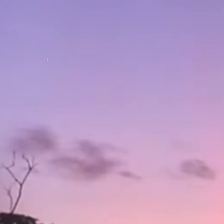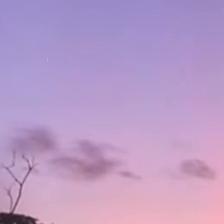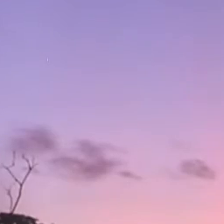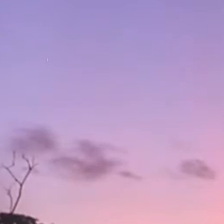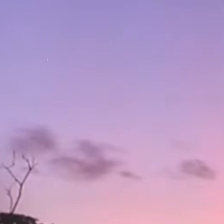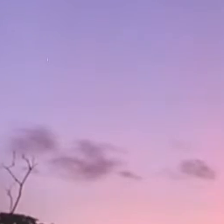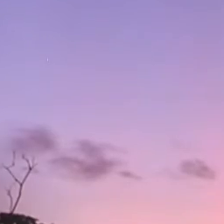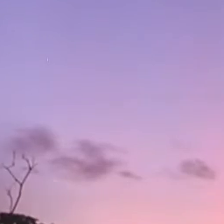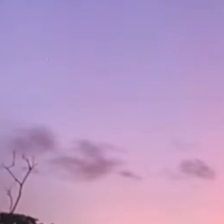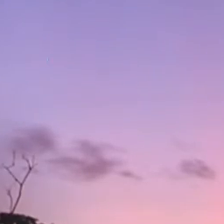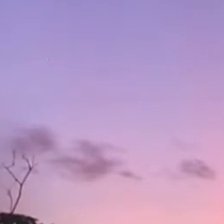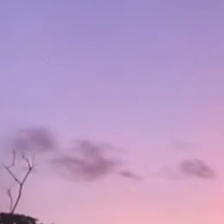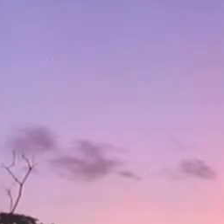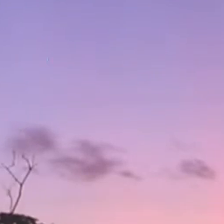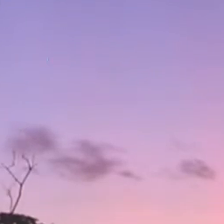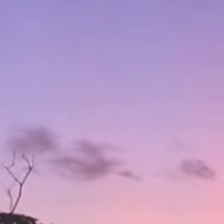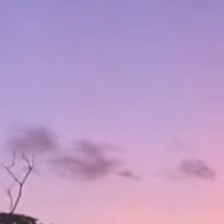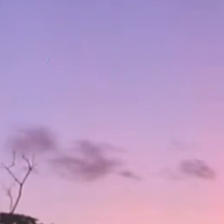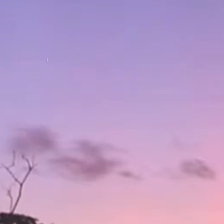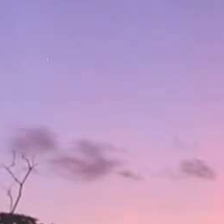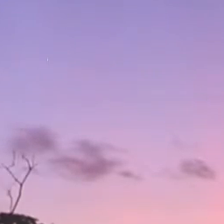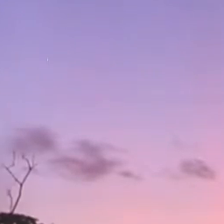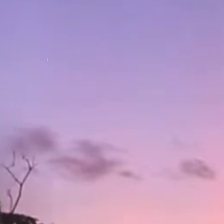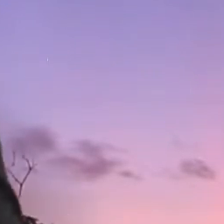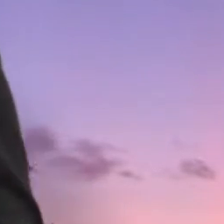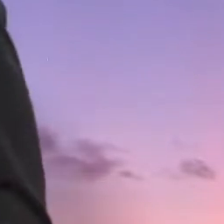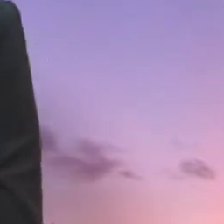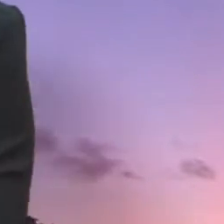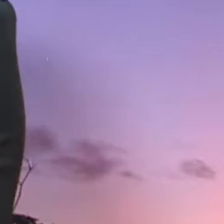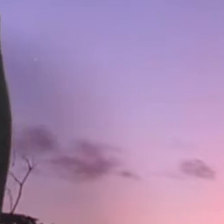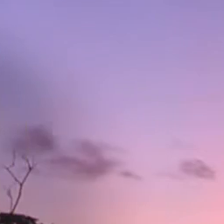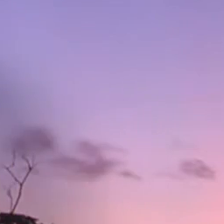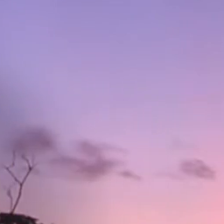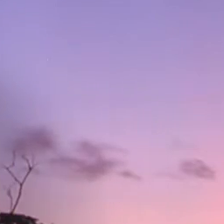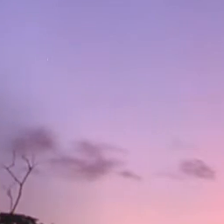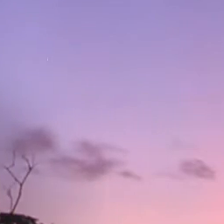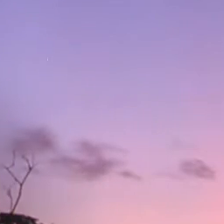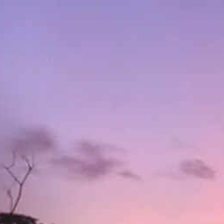de heer Jerry Sleengaard, hij is de coördinator van het NCCR.